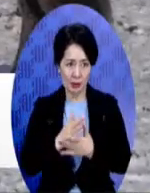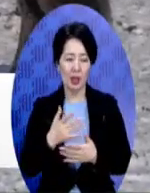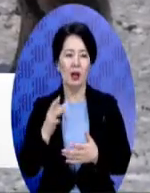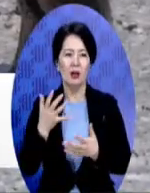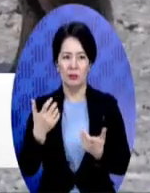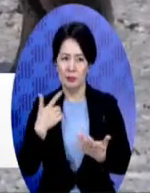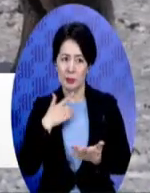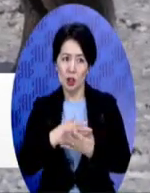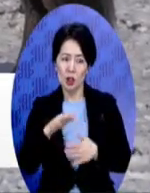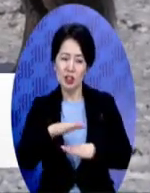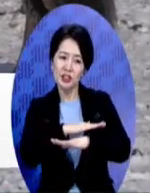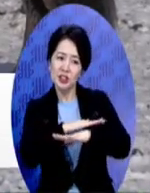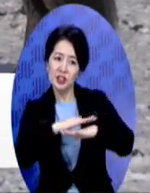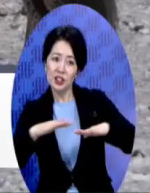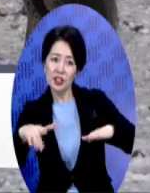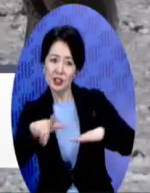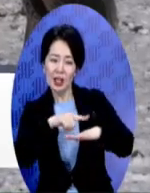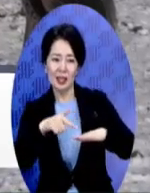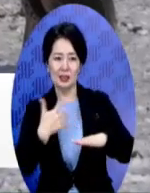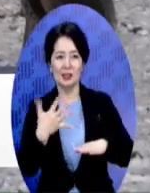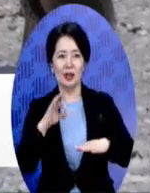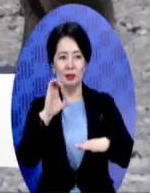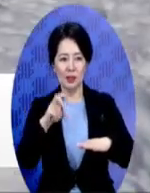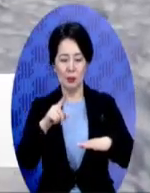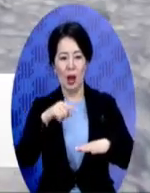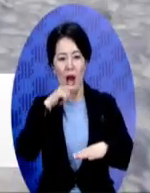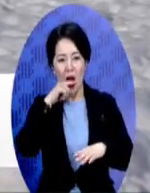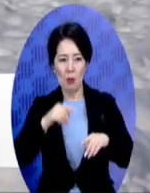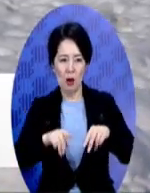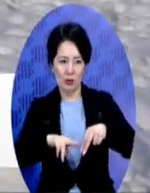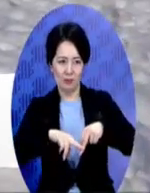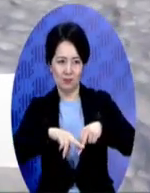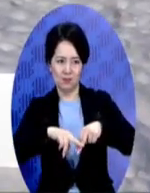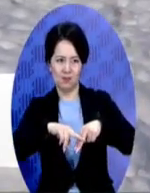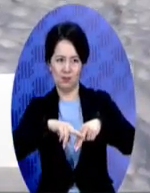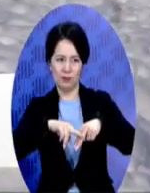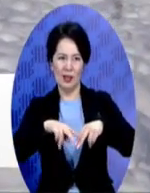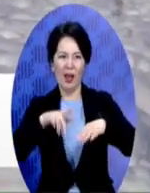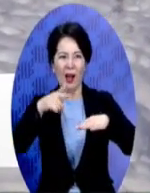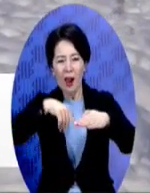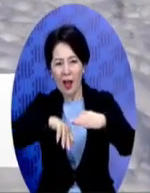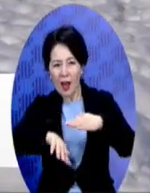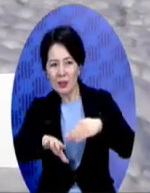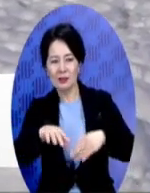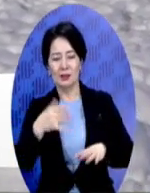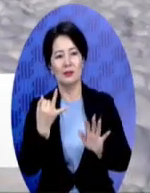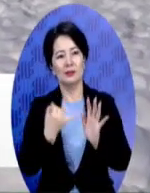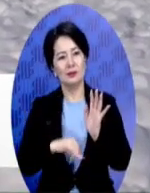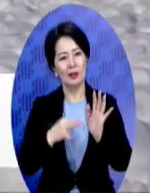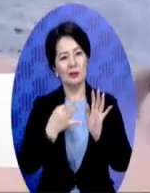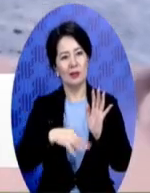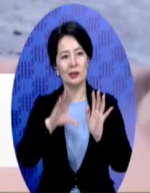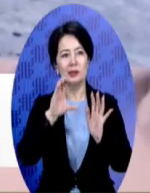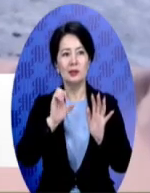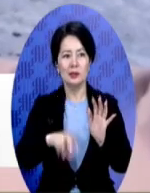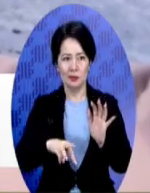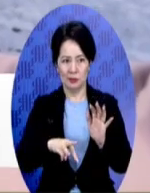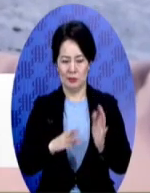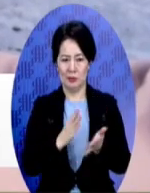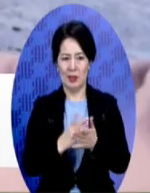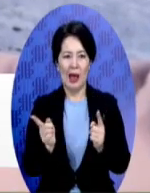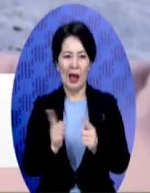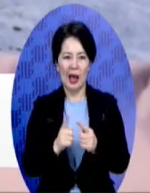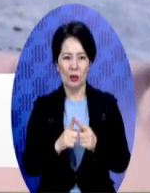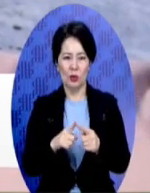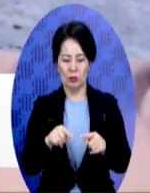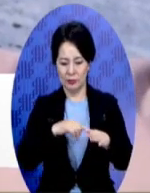Одоогийн байдлаар бол тэгш газраа бол 50 сент морины өвдөг даваад тэгэл нэг гууж алгадаа бол 70-80 сент тийм хүндтэй хатуу байна.